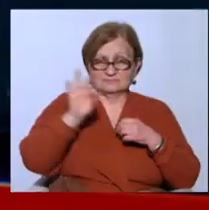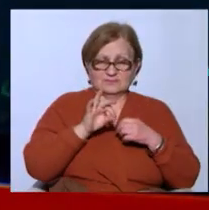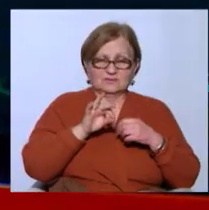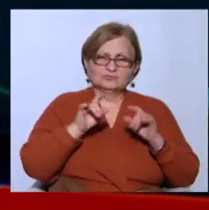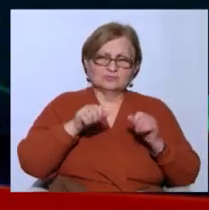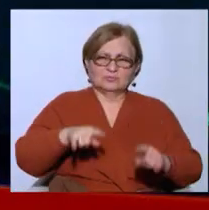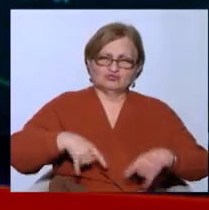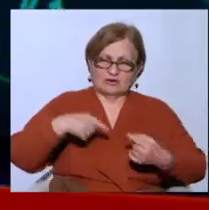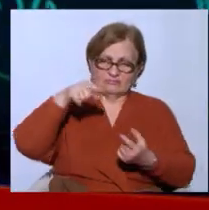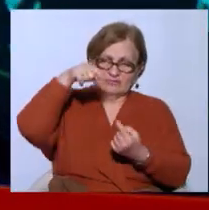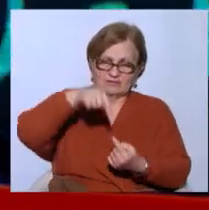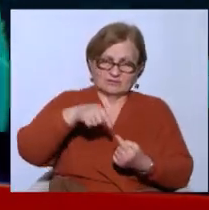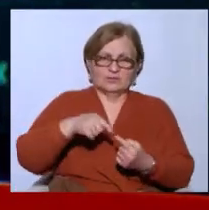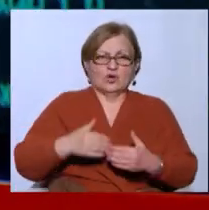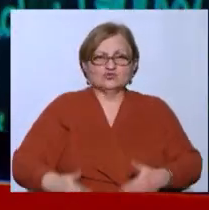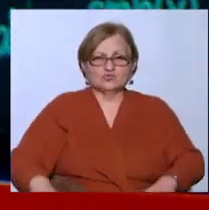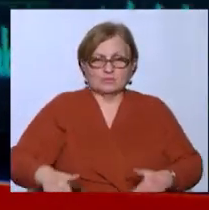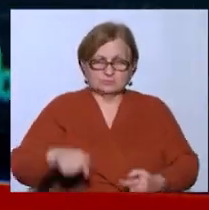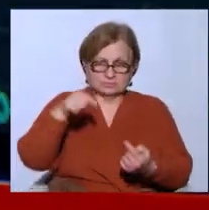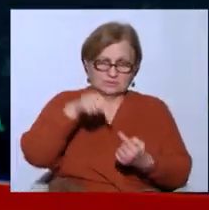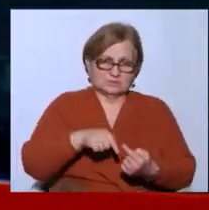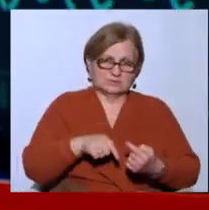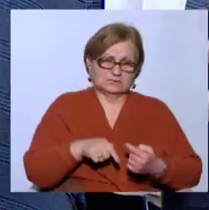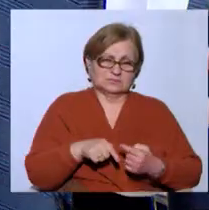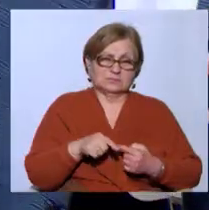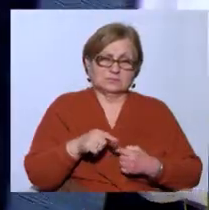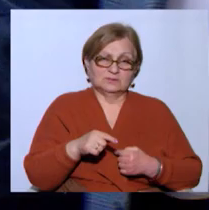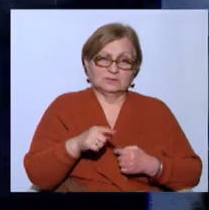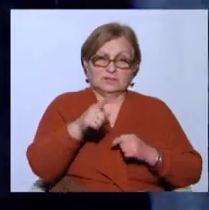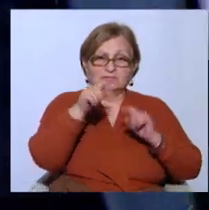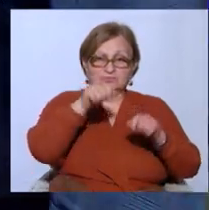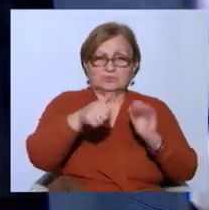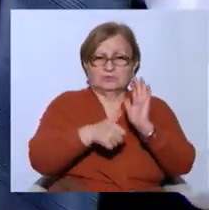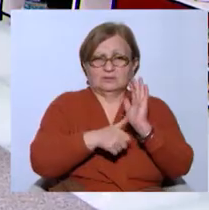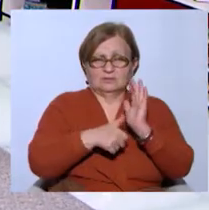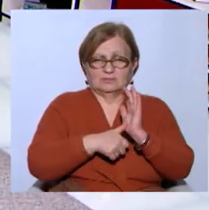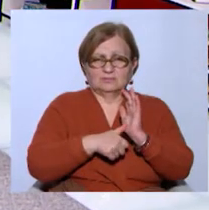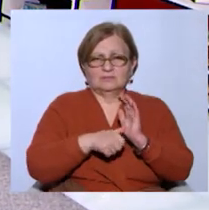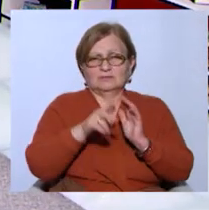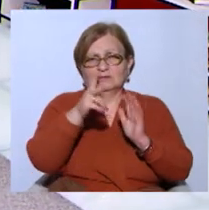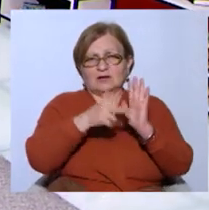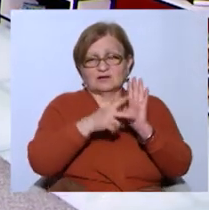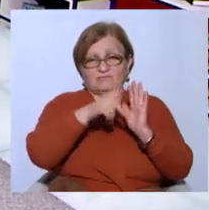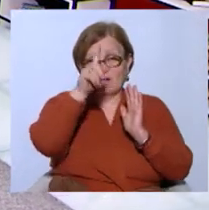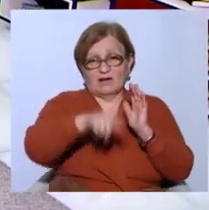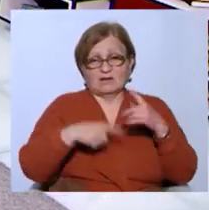შორტი ჩაიცვათ და 1 შეესაბამება 6. შესაბამისად 8-ს შეესაბამება